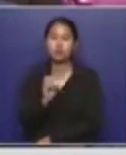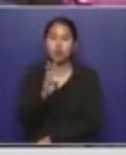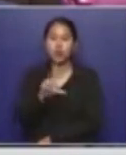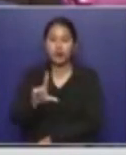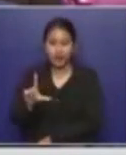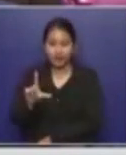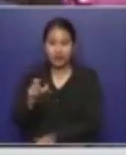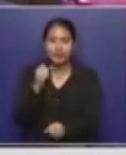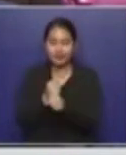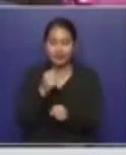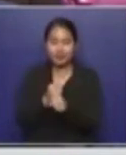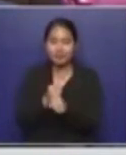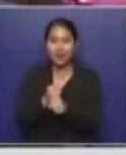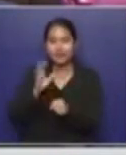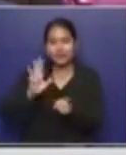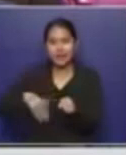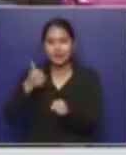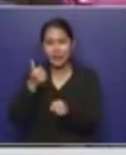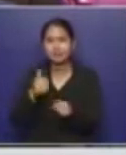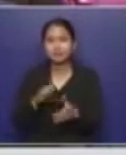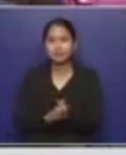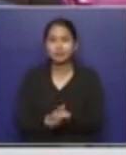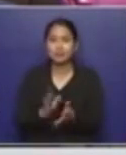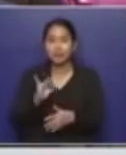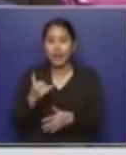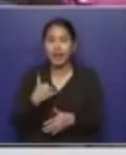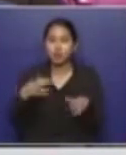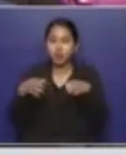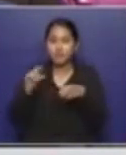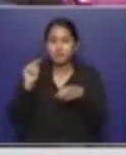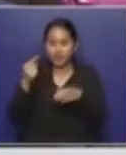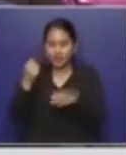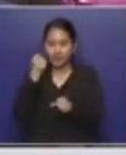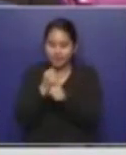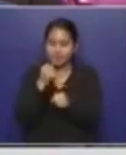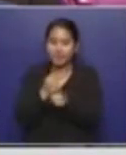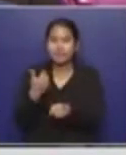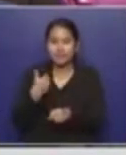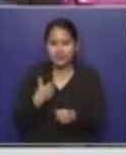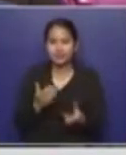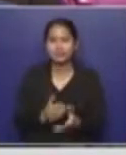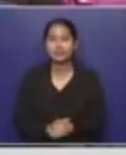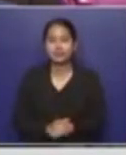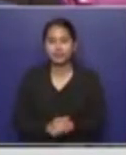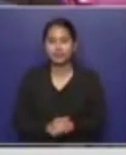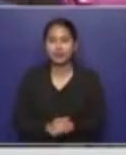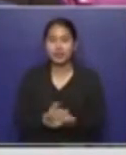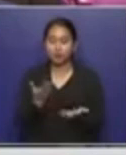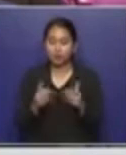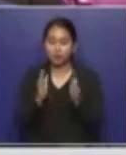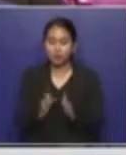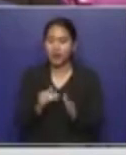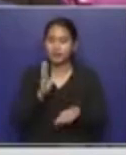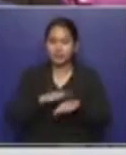ยไปทำก็ยังไม่สายรุ่นใหม่ๆก็อาจจะมีมาอาจจะมีแสนยานุภาพหรือศักยภาพที่